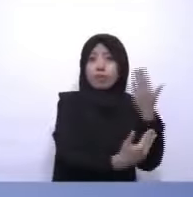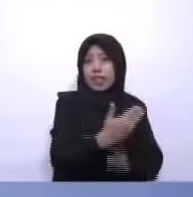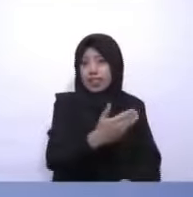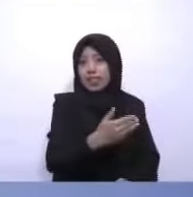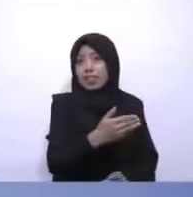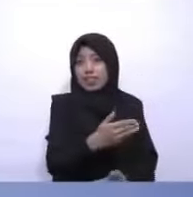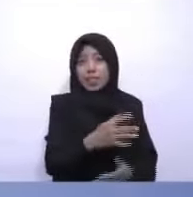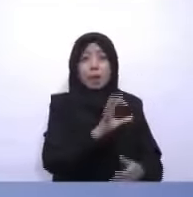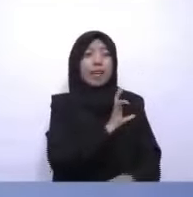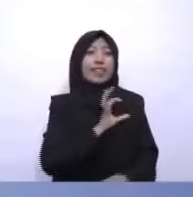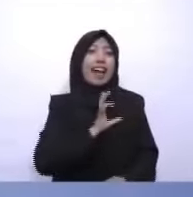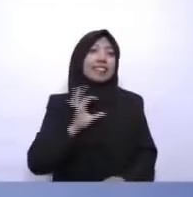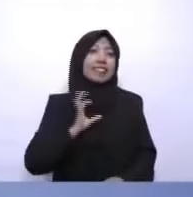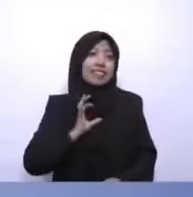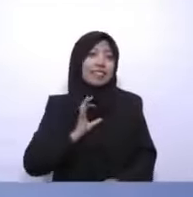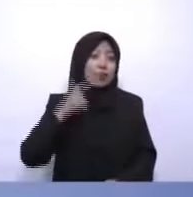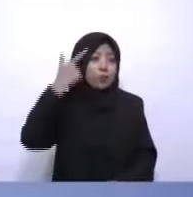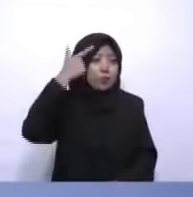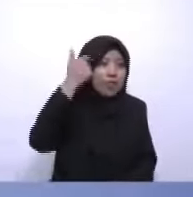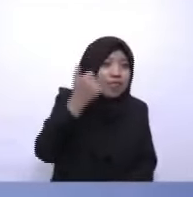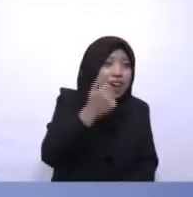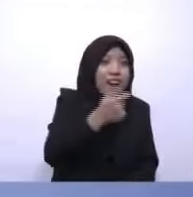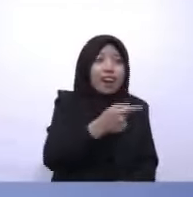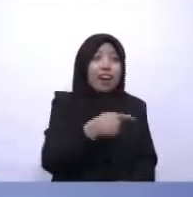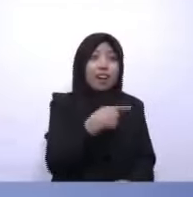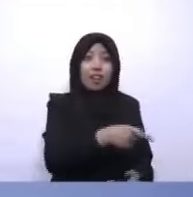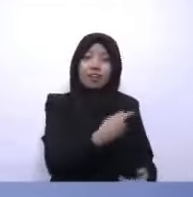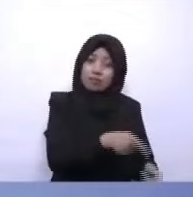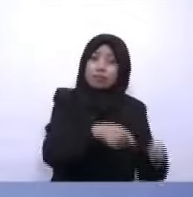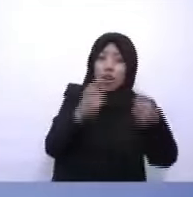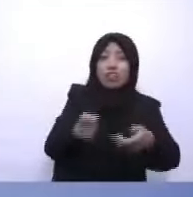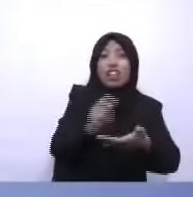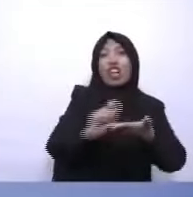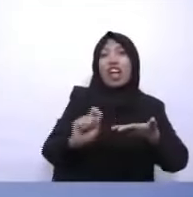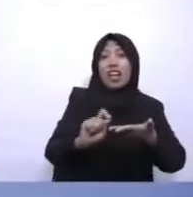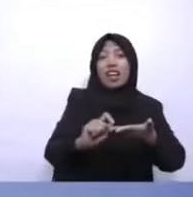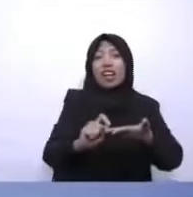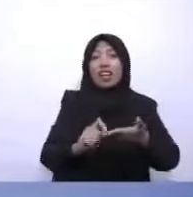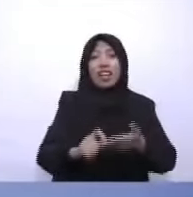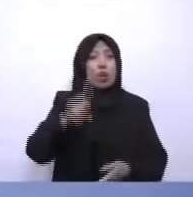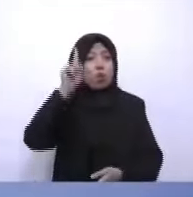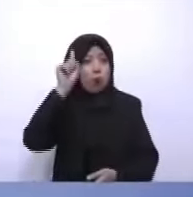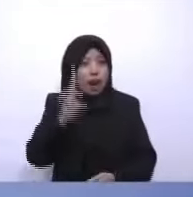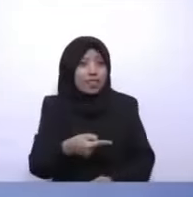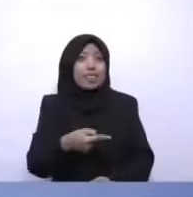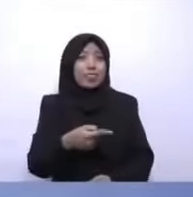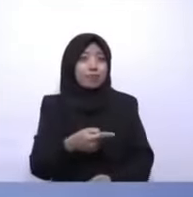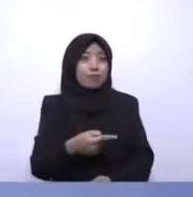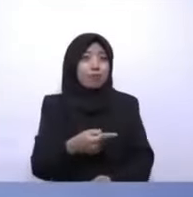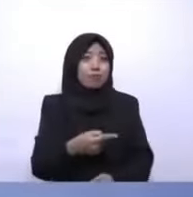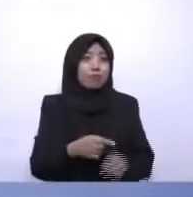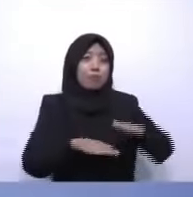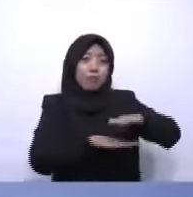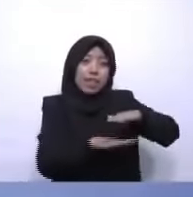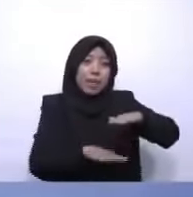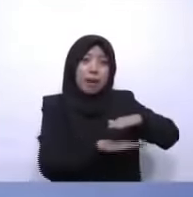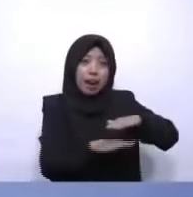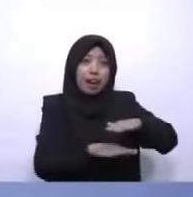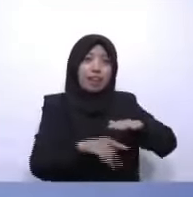yang memiliki prestasi. Pintarlah, kami akan sekolahkan. Dan kami akan mewajibkan minimal